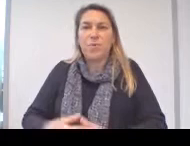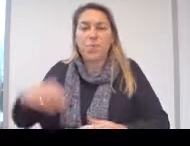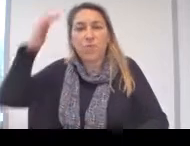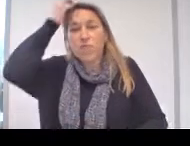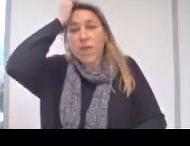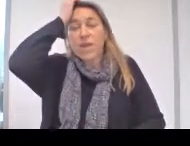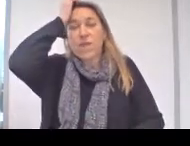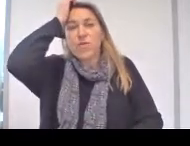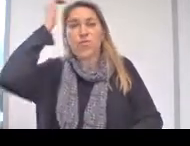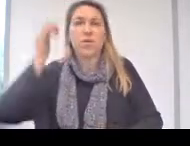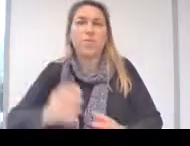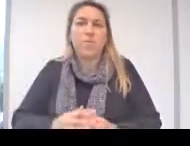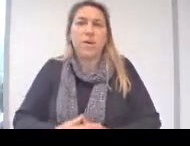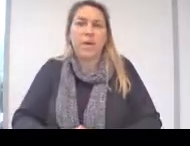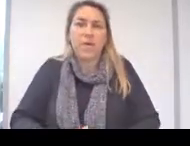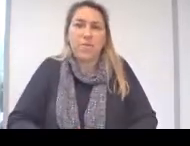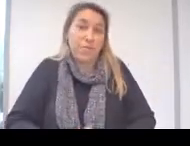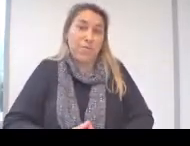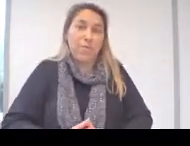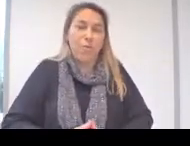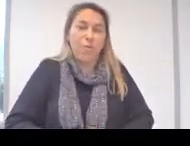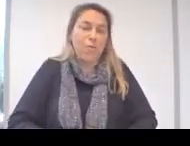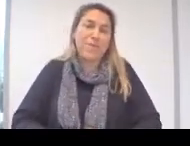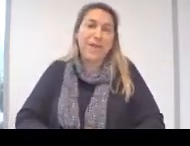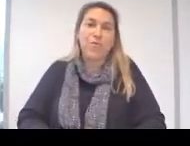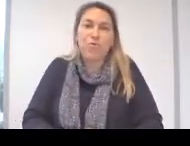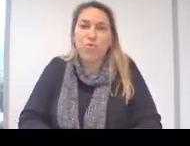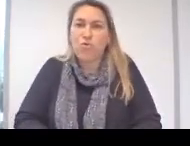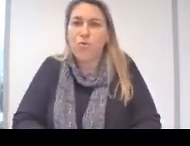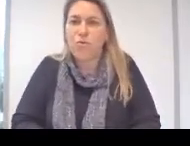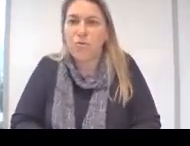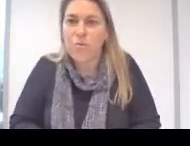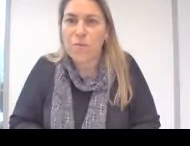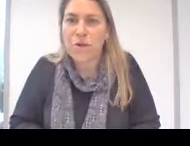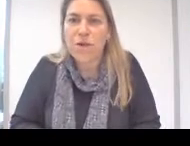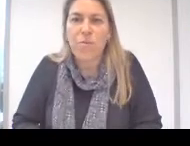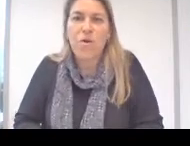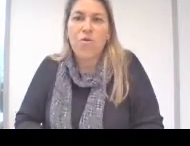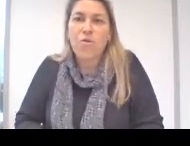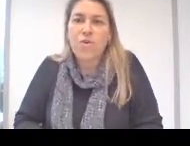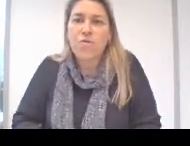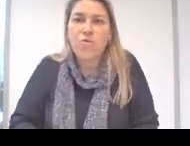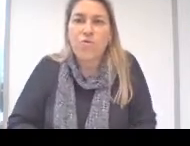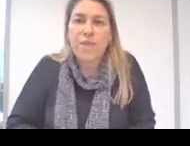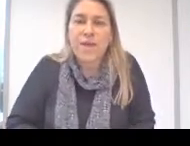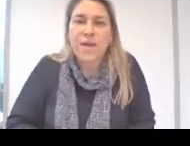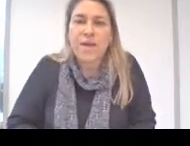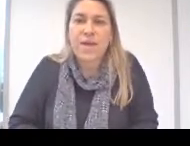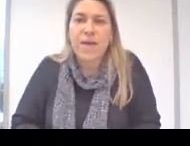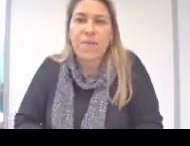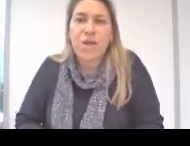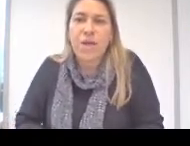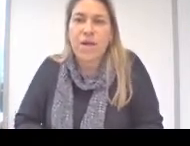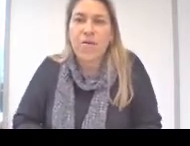Merci. Peut-être prendre une dernière question et puis après, il sera temps de conclure. On déborde légèrement. Que pensez-vous du nouveau